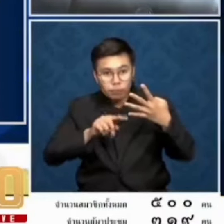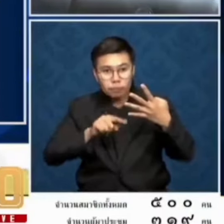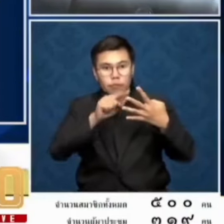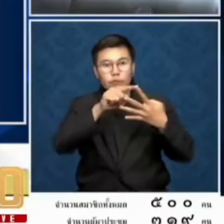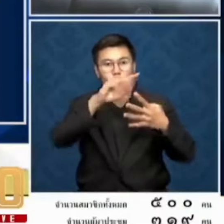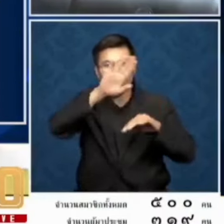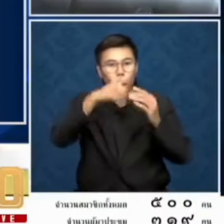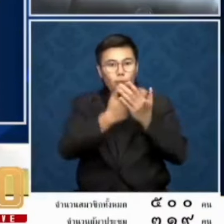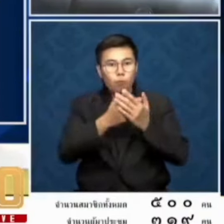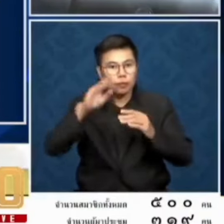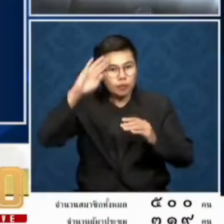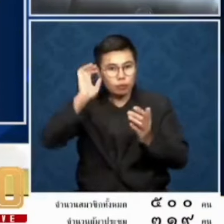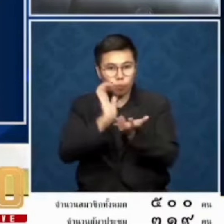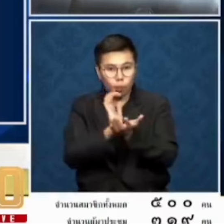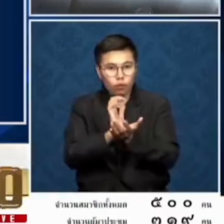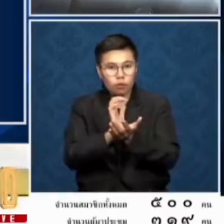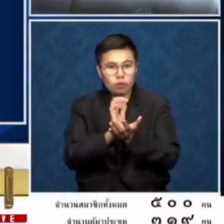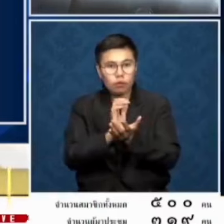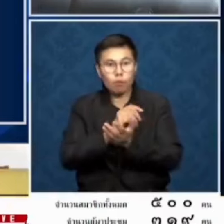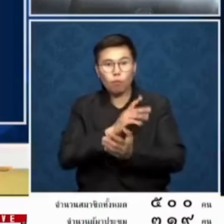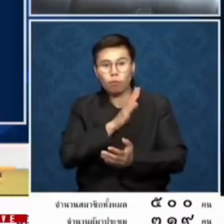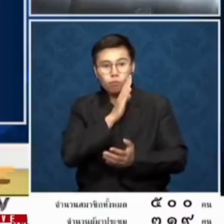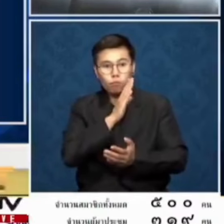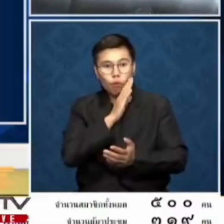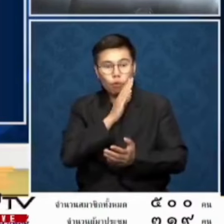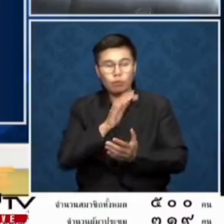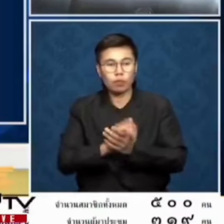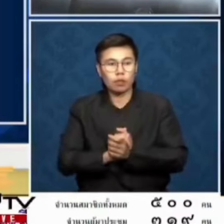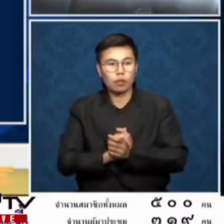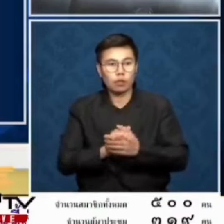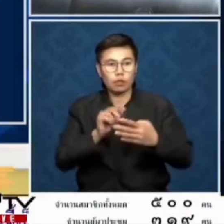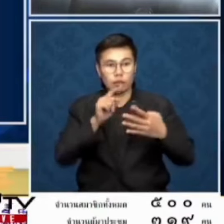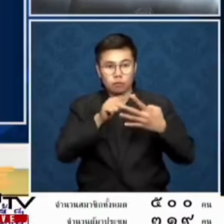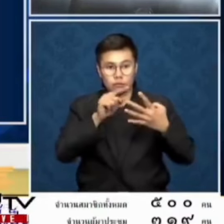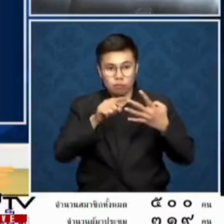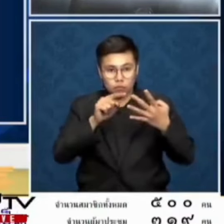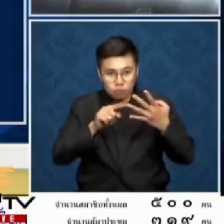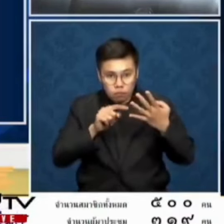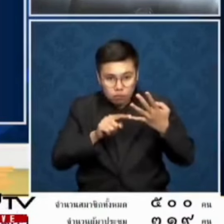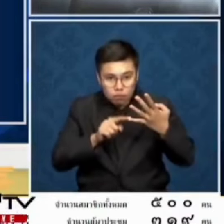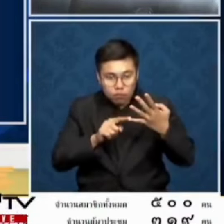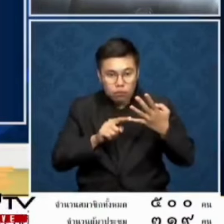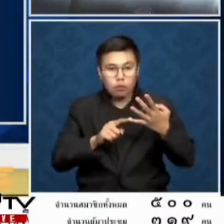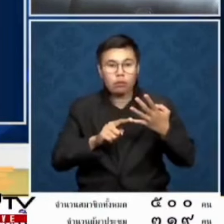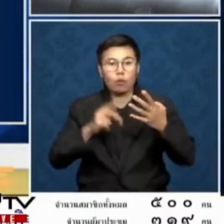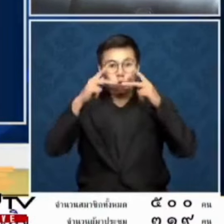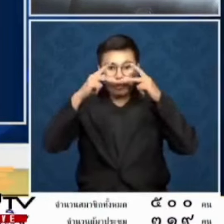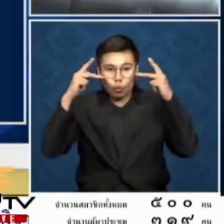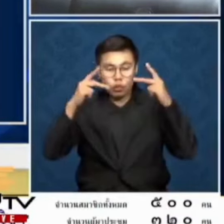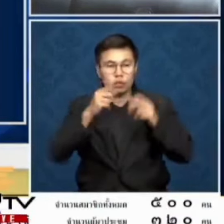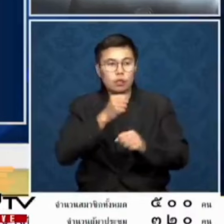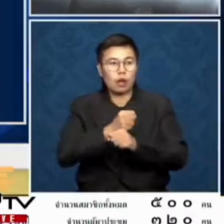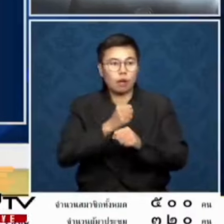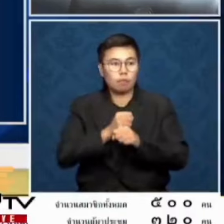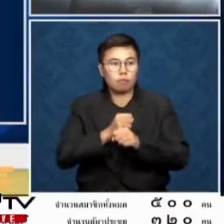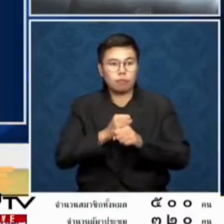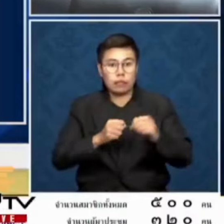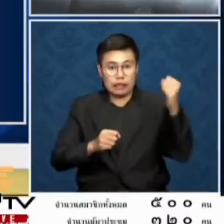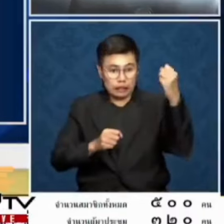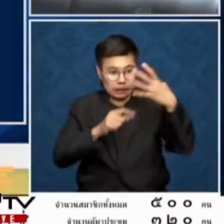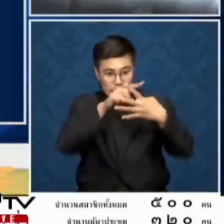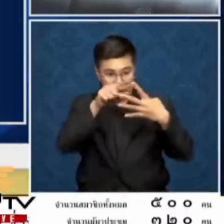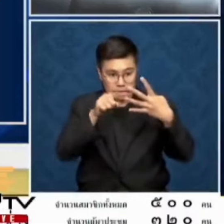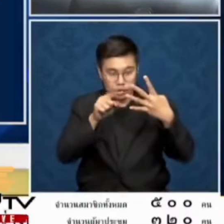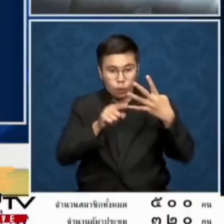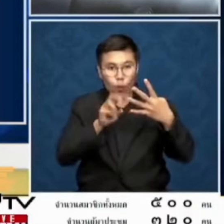4เว็บไซต์เลยค่ะหมายความว่ายังไงหมายความว่ามิจฉาชีพยิงแอดนะคะยิงแอดโฆษณาขึ้นเป็น4เว็บไซต์แรกเว็บไซต์